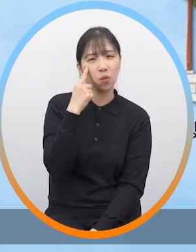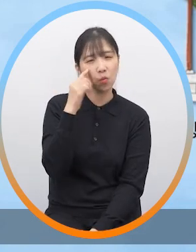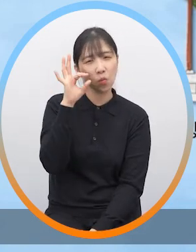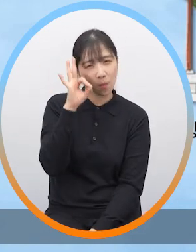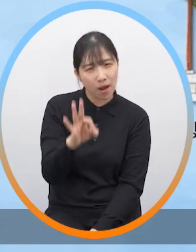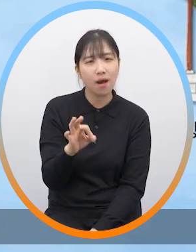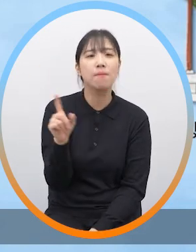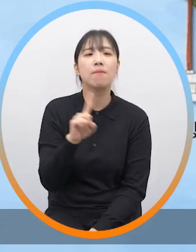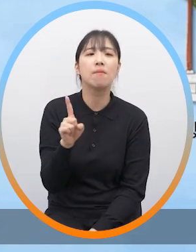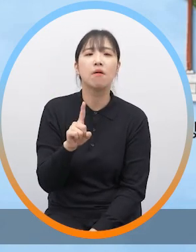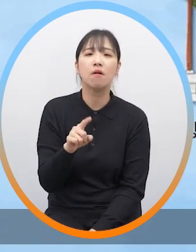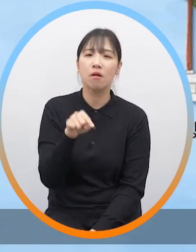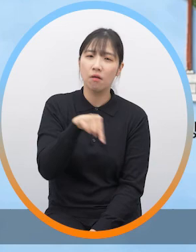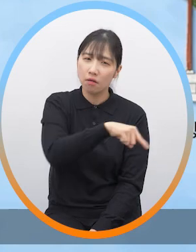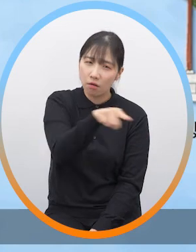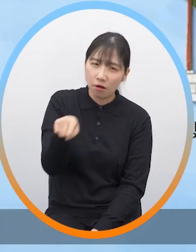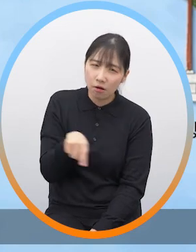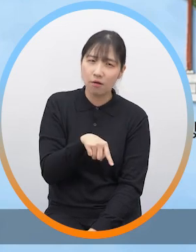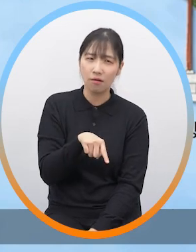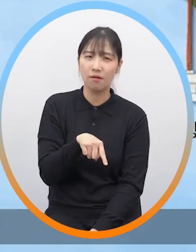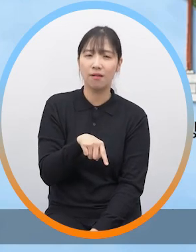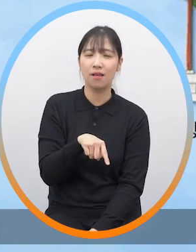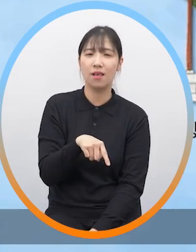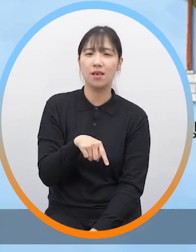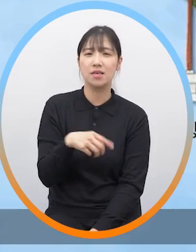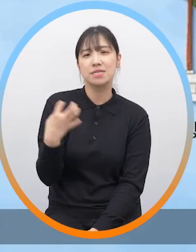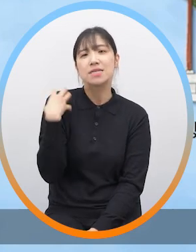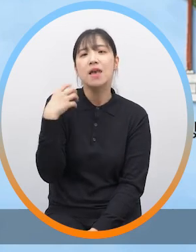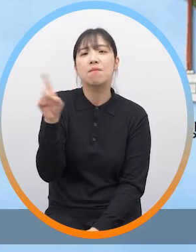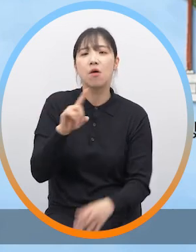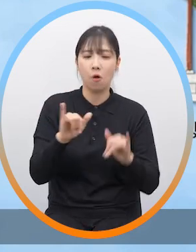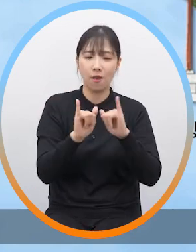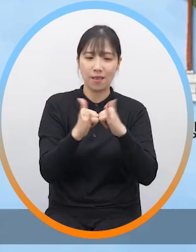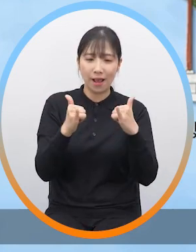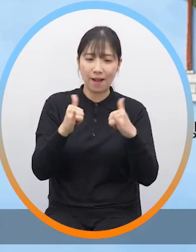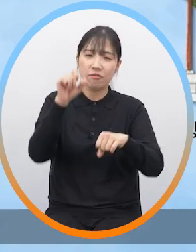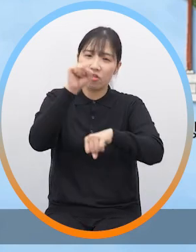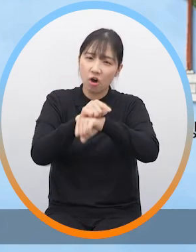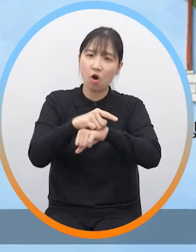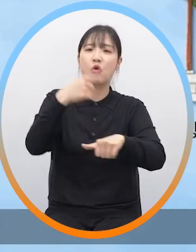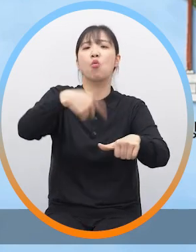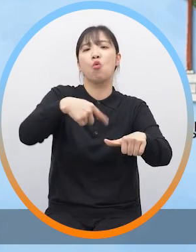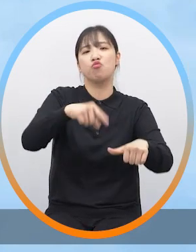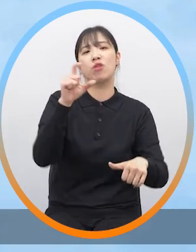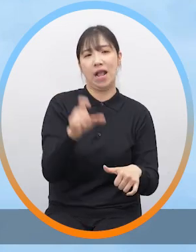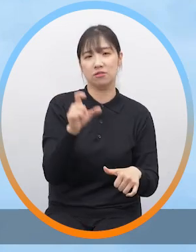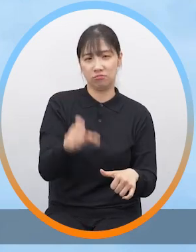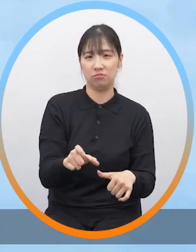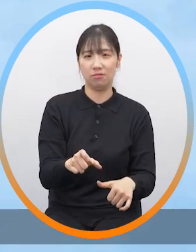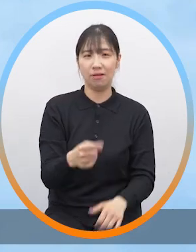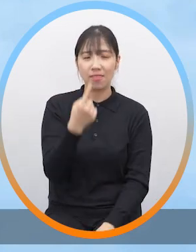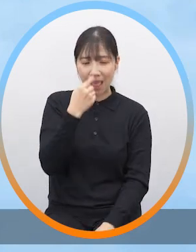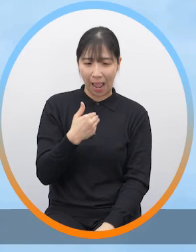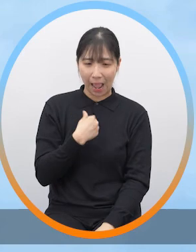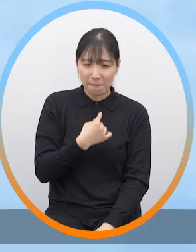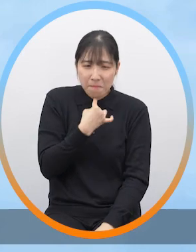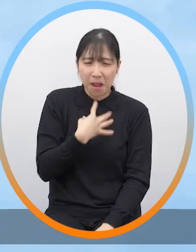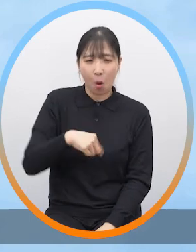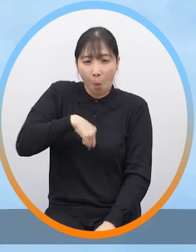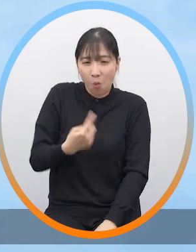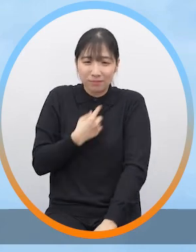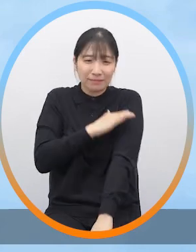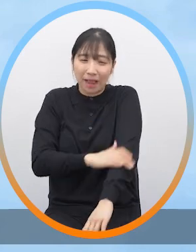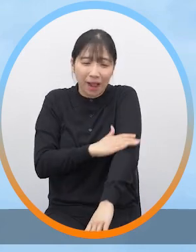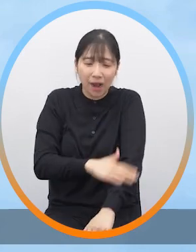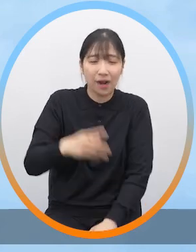돌아볼 것은 결국에는 서원이나 향교가 가졌던 인성교육을 강조하는, 그래서 이른바 나만이